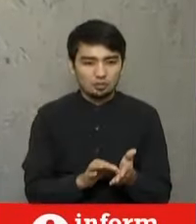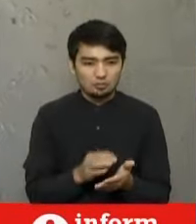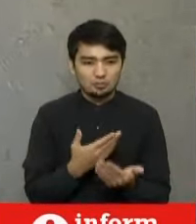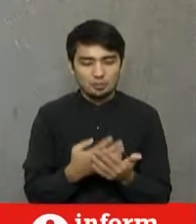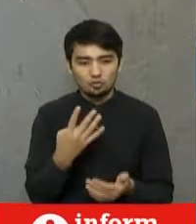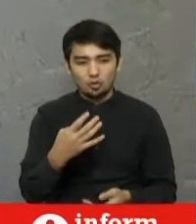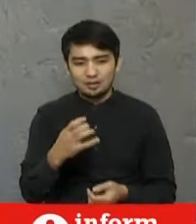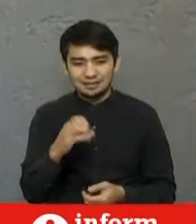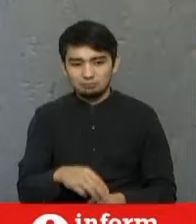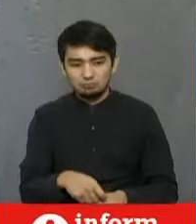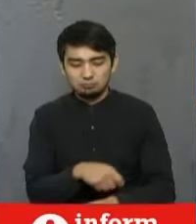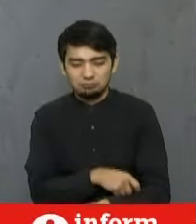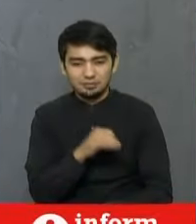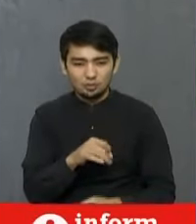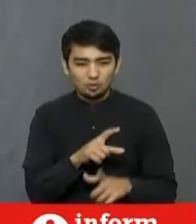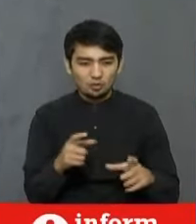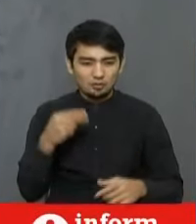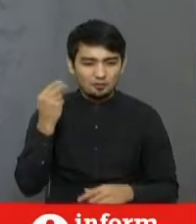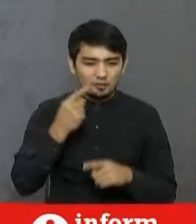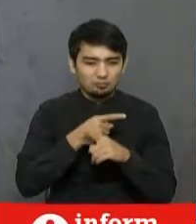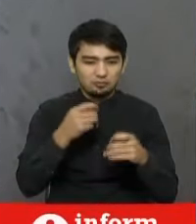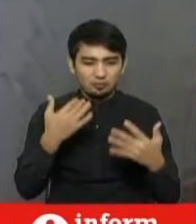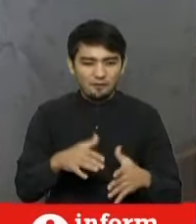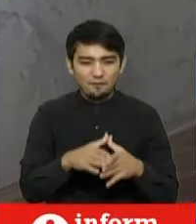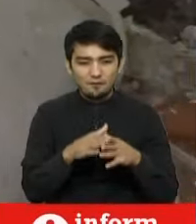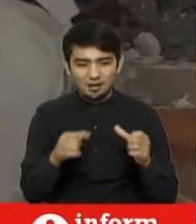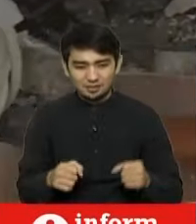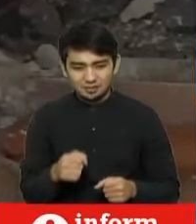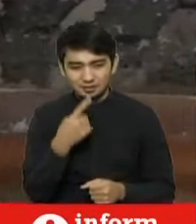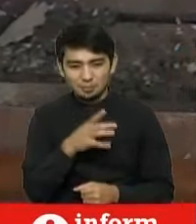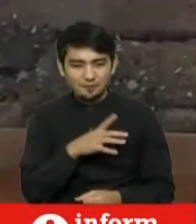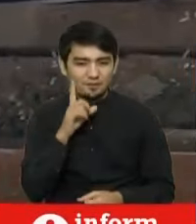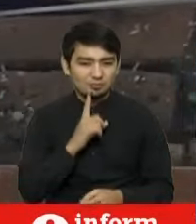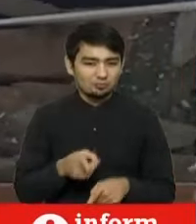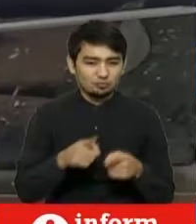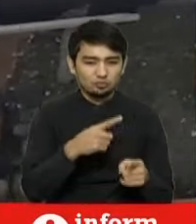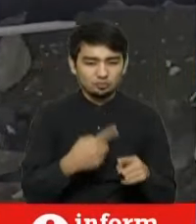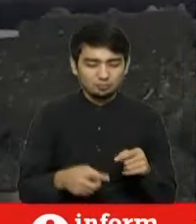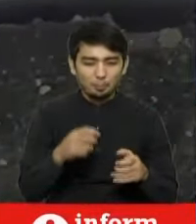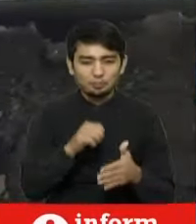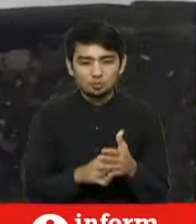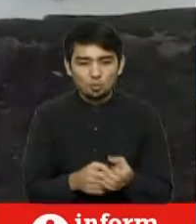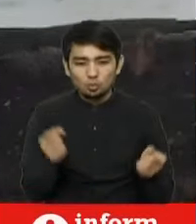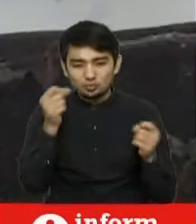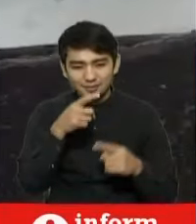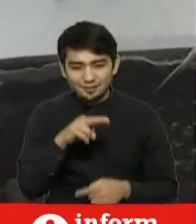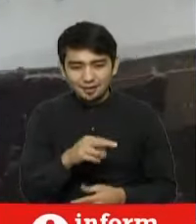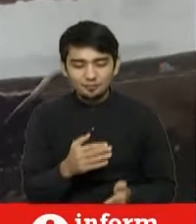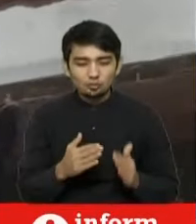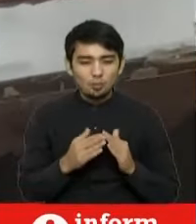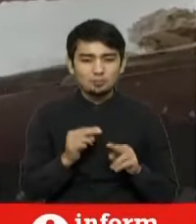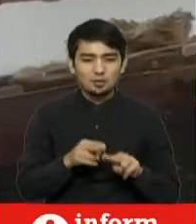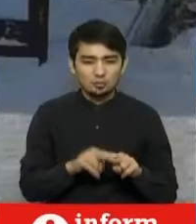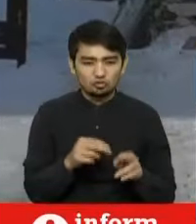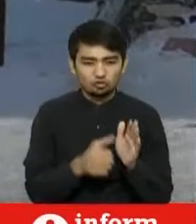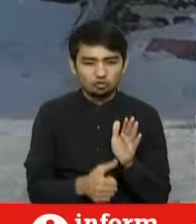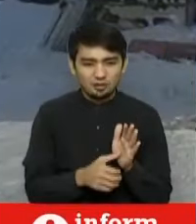40 см люди забили тревогу местные власти предложили им временно съехать до выяснения причин жильё которому более